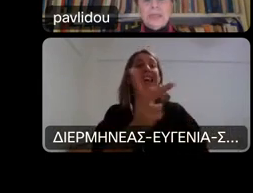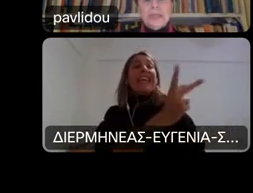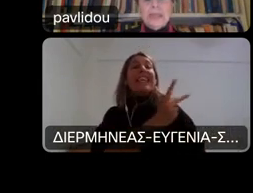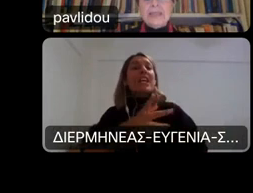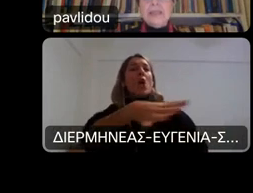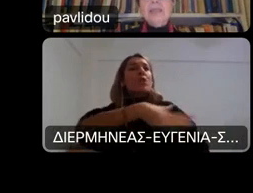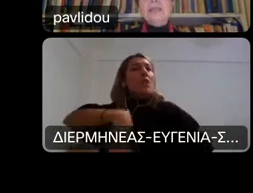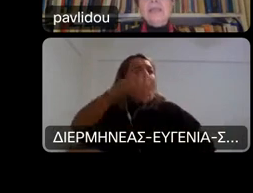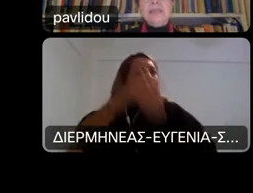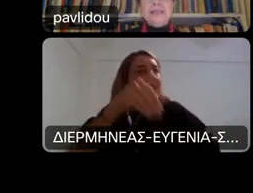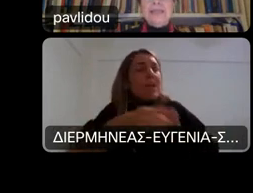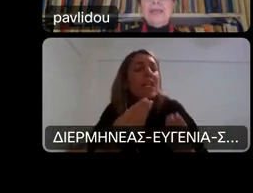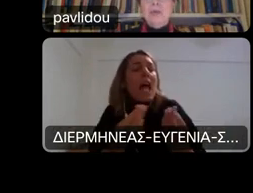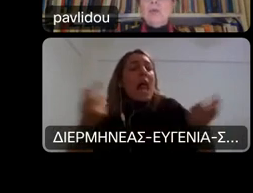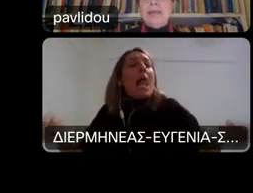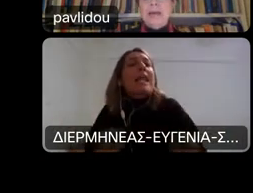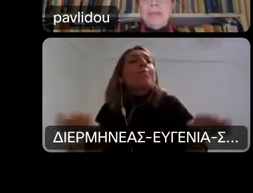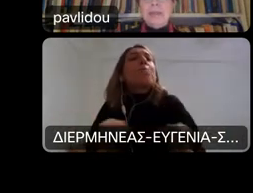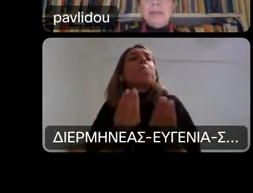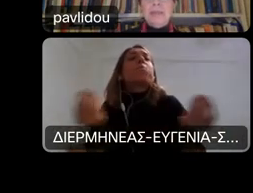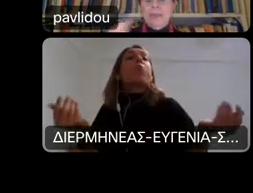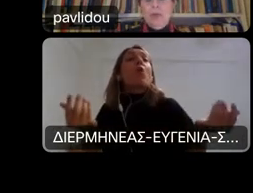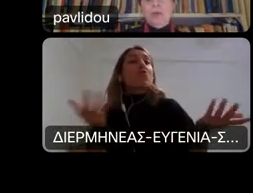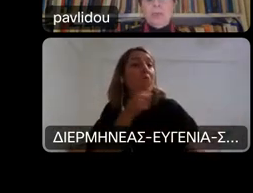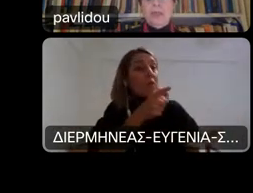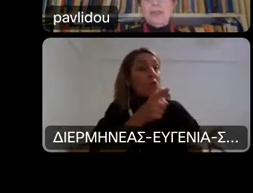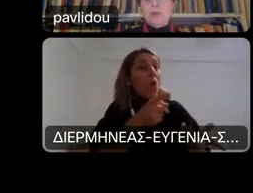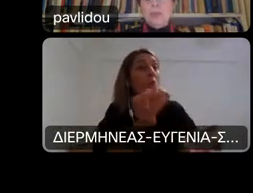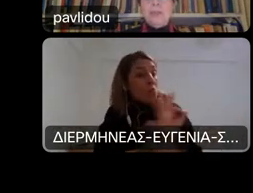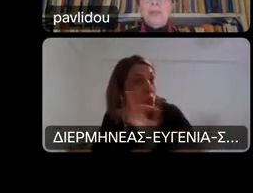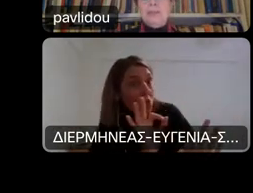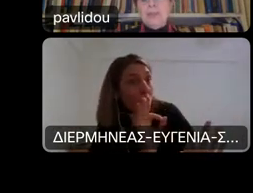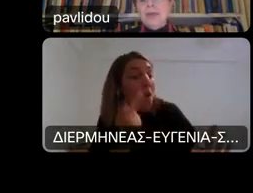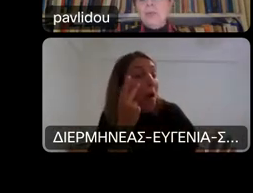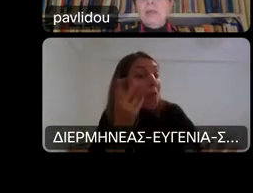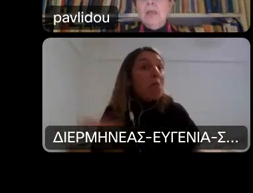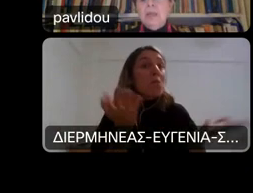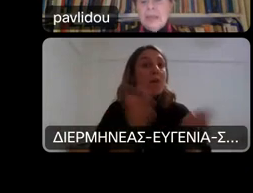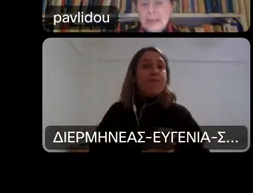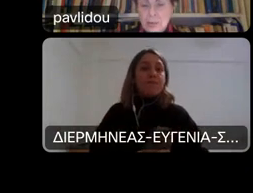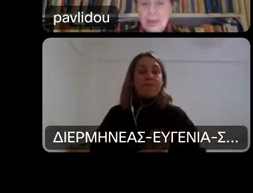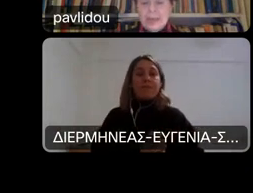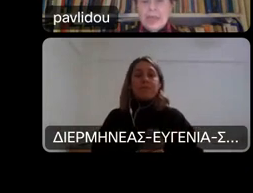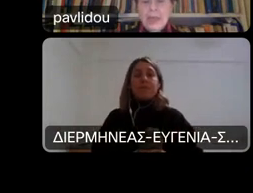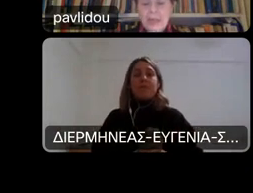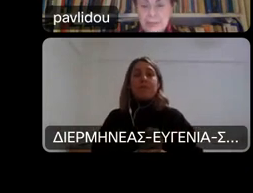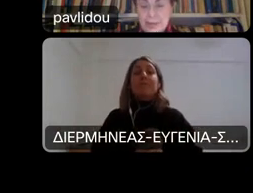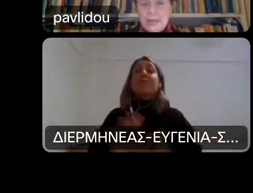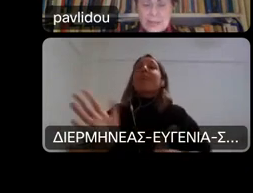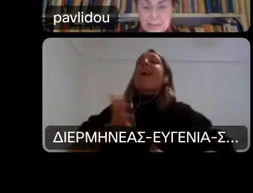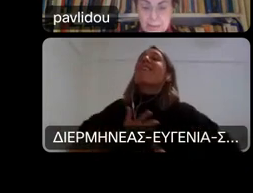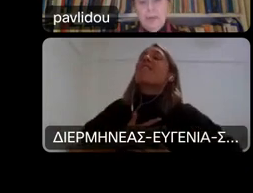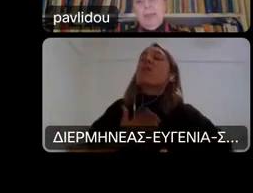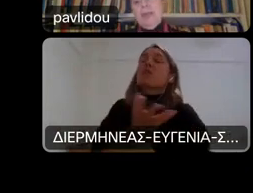πρακτικής στην κοινωνία μας, οι κοινότητες πρακτικής στις οποίες συμμετέχουμε στην κοινωνία μας. Ευχαριστώ